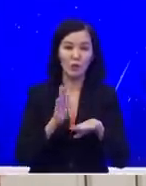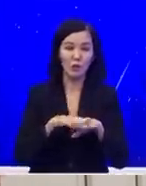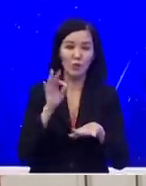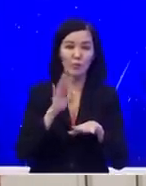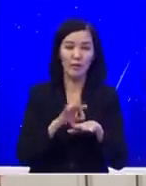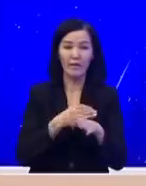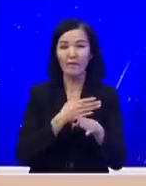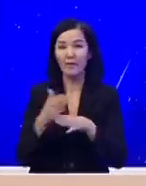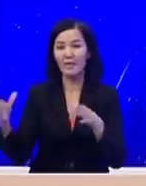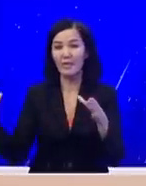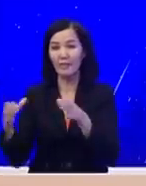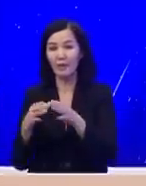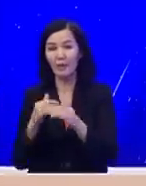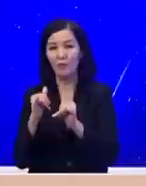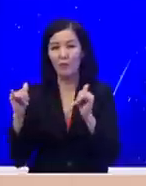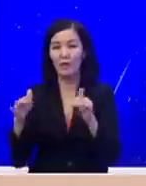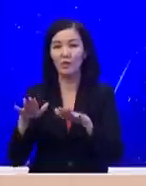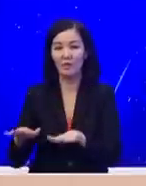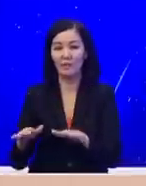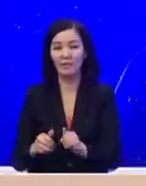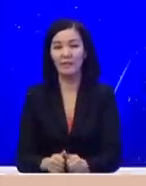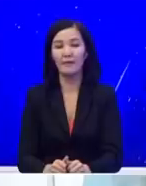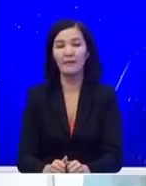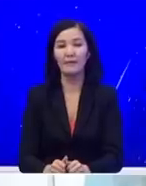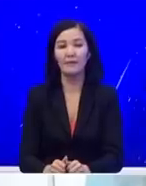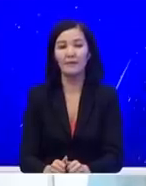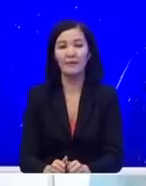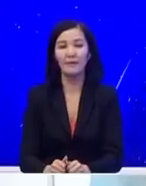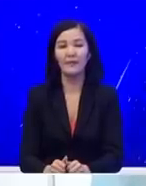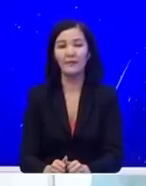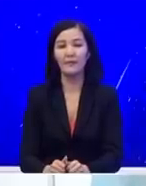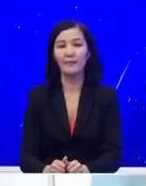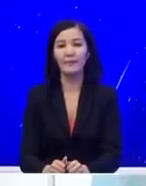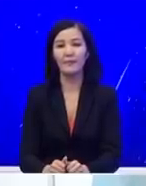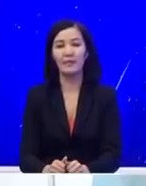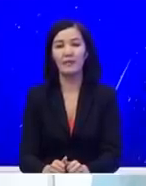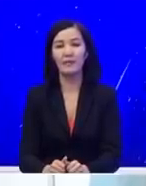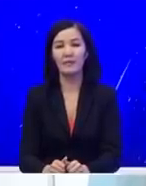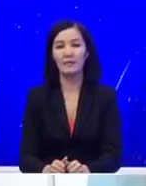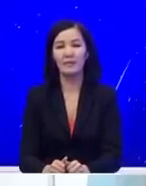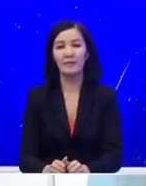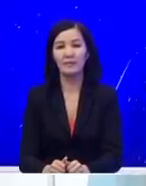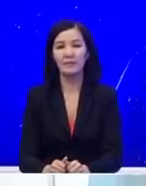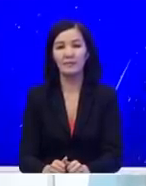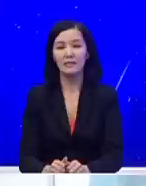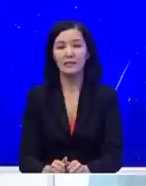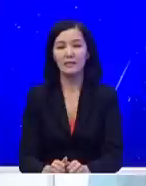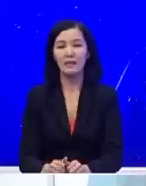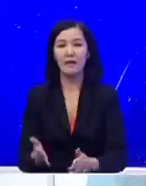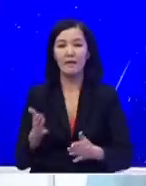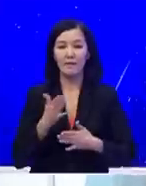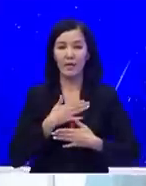выделено отдельное крыло и увеличено количество коек. Біздің көпсалалық клиникалық аурухананың негізгі мақсаты В